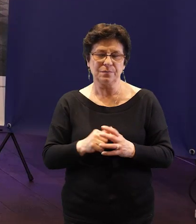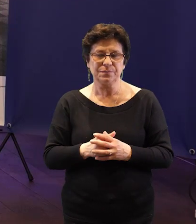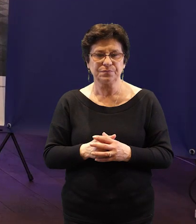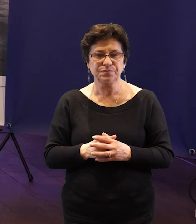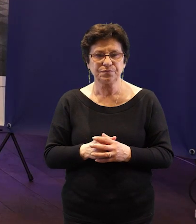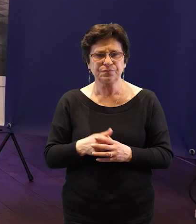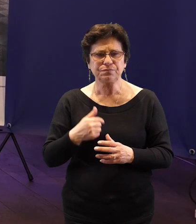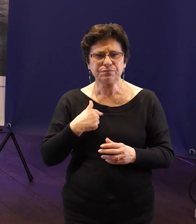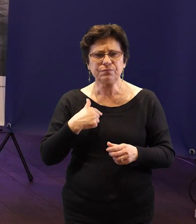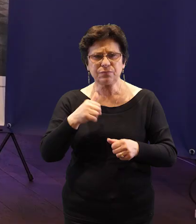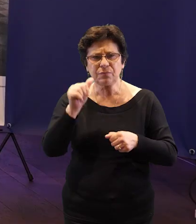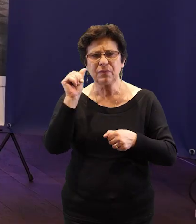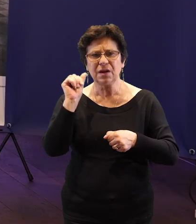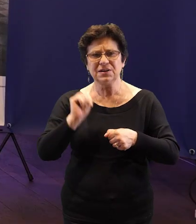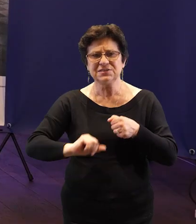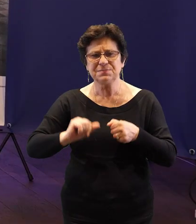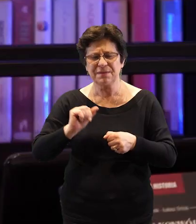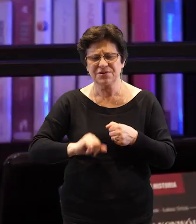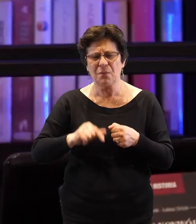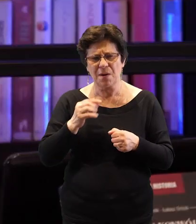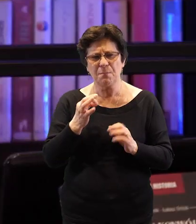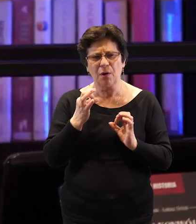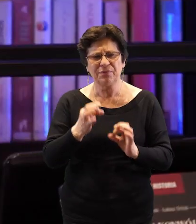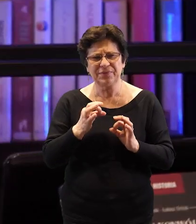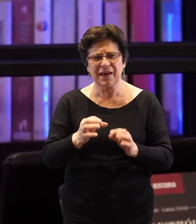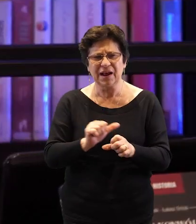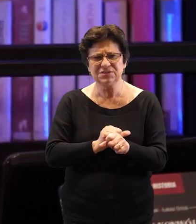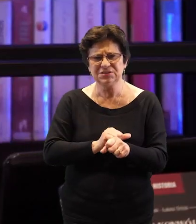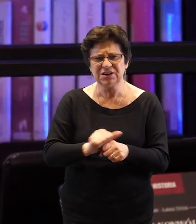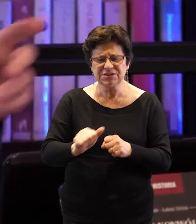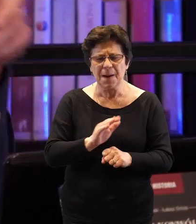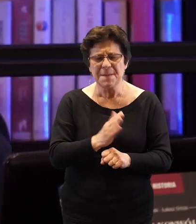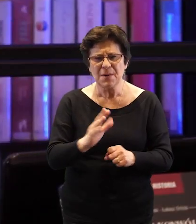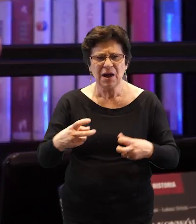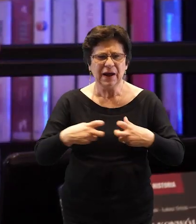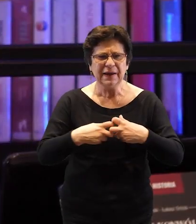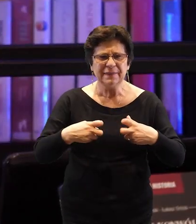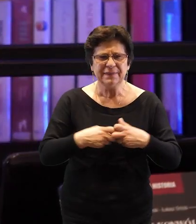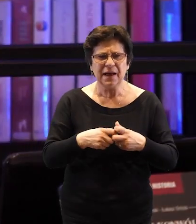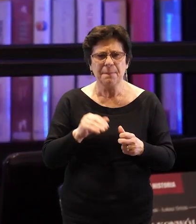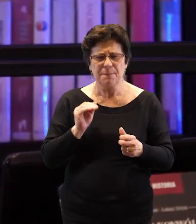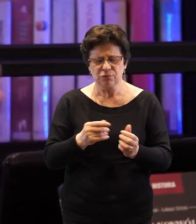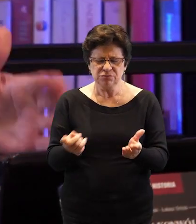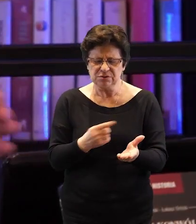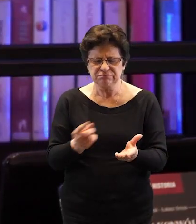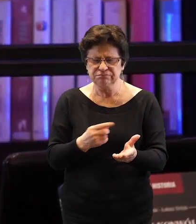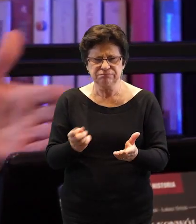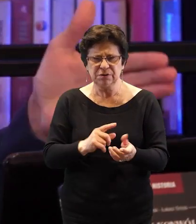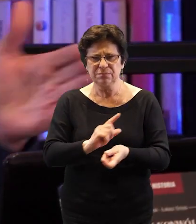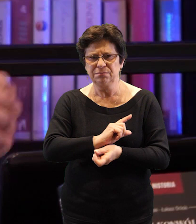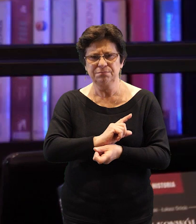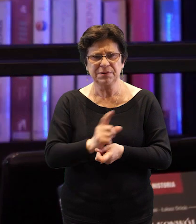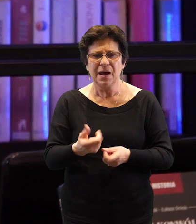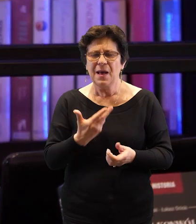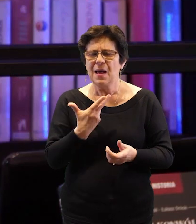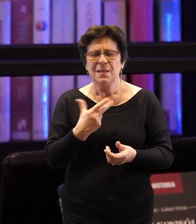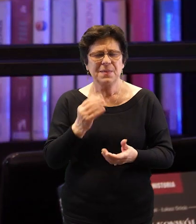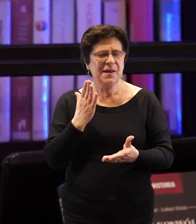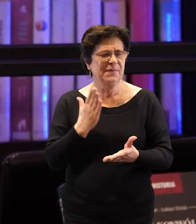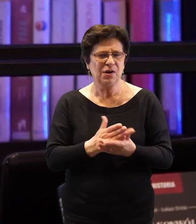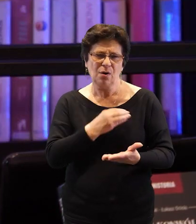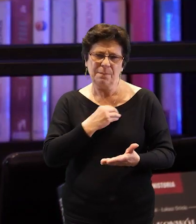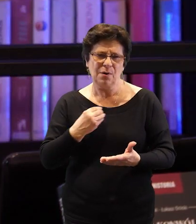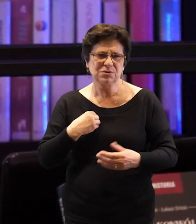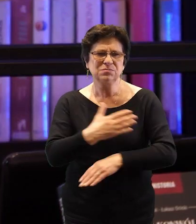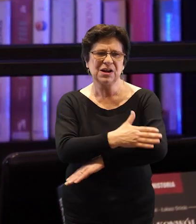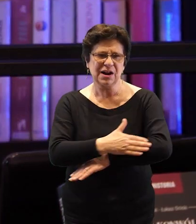że sprawdzałem, bo dzisiaj są biblioteki cyfrowe, można sobie wejść i można sobie przeglądać prasę, nie tylko polską, ale również zagraniczną.